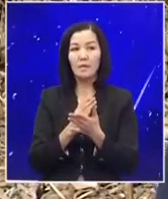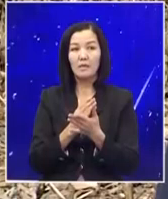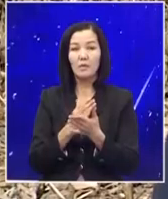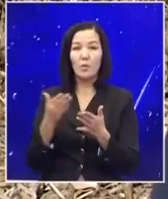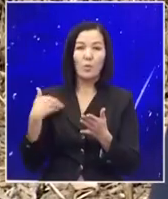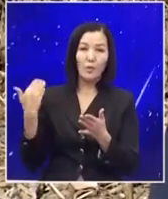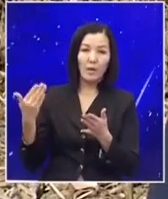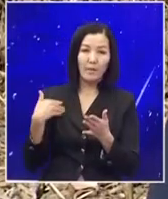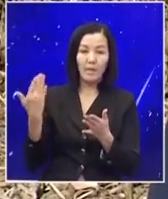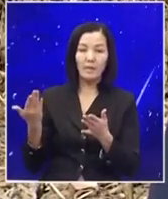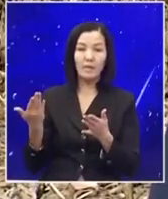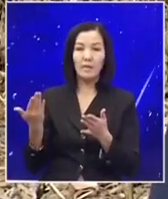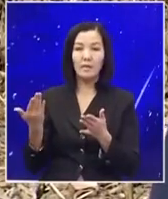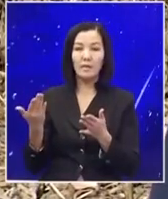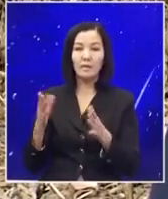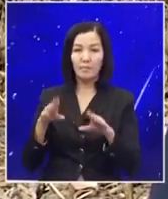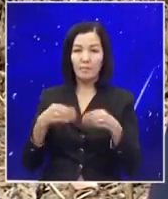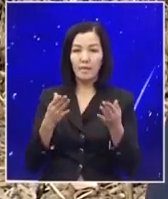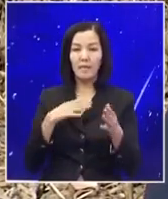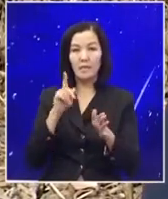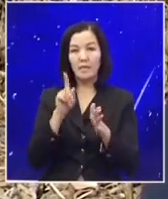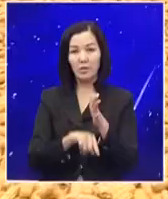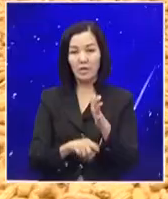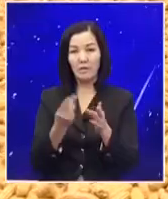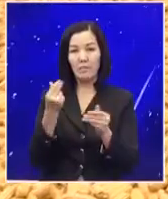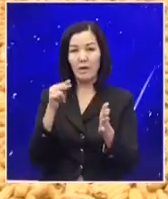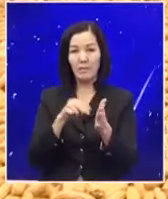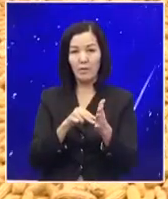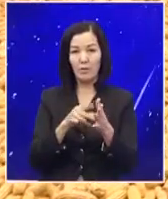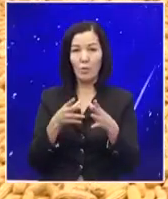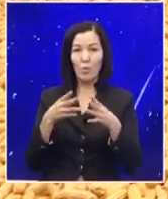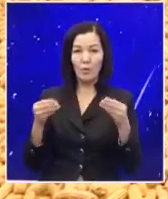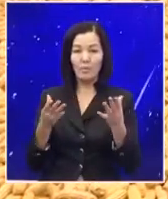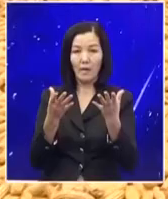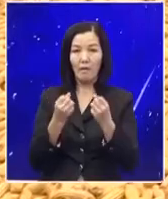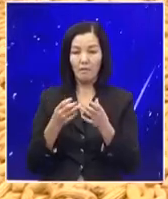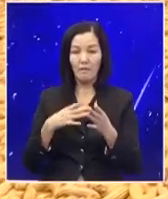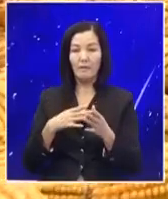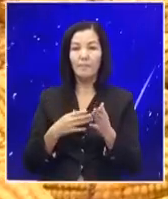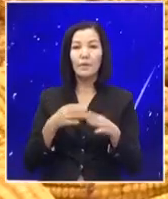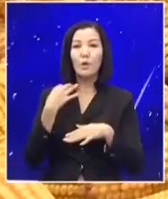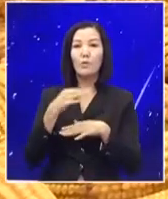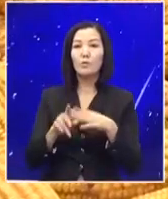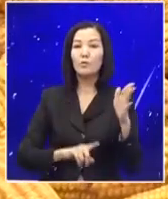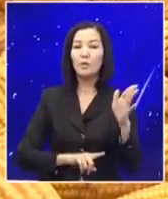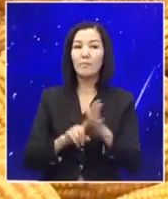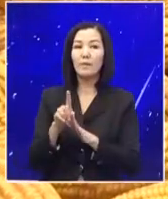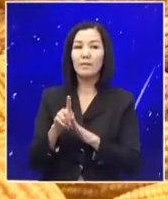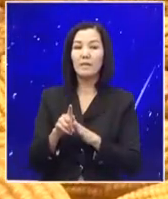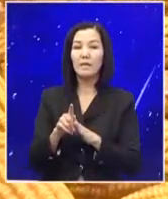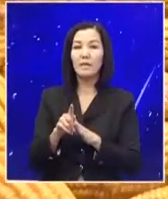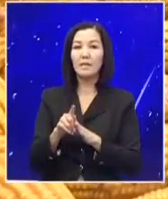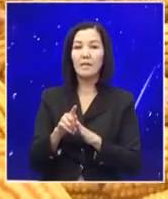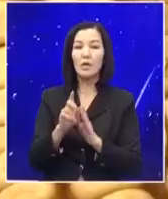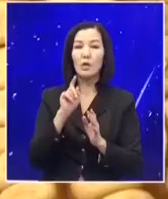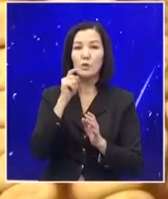Удобрение не түрінде, жеңіл түрінде беріледі бізге көктемде. Бұрын күз айларында диқандардан зауыт ылғалдылығына қарай